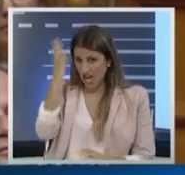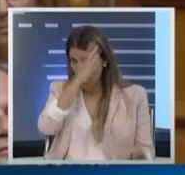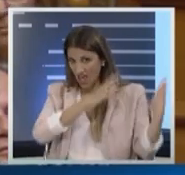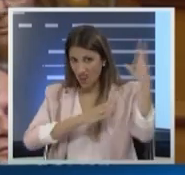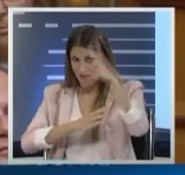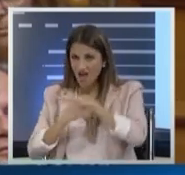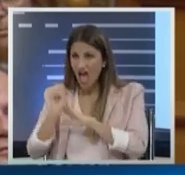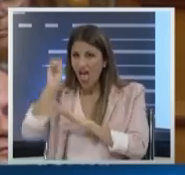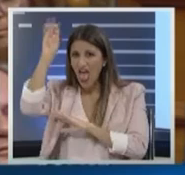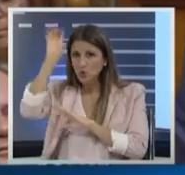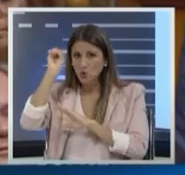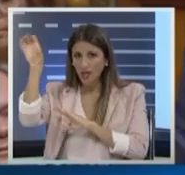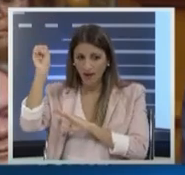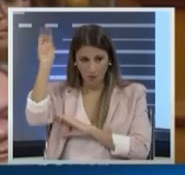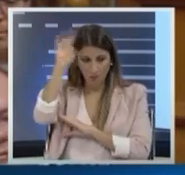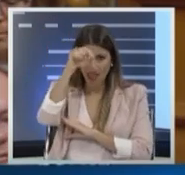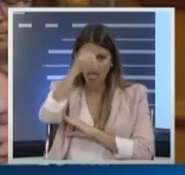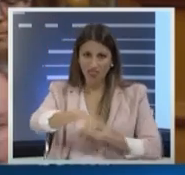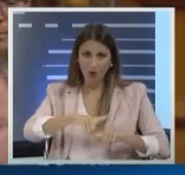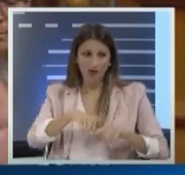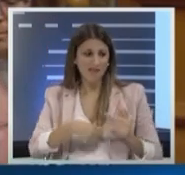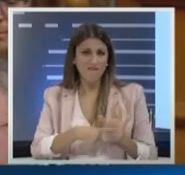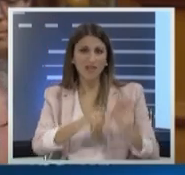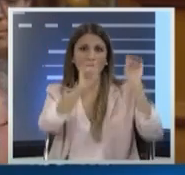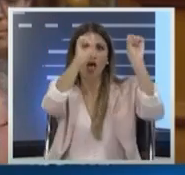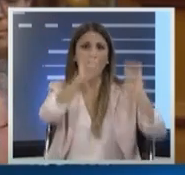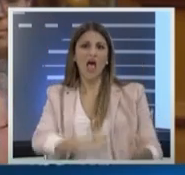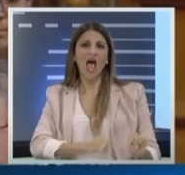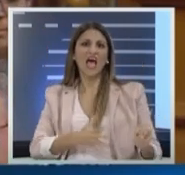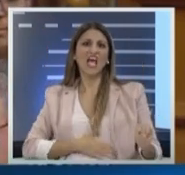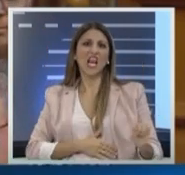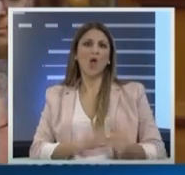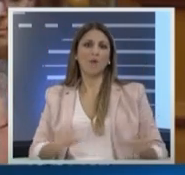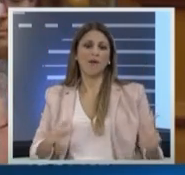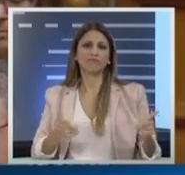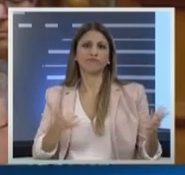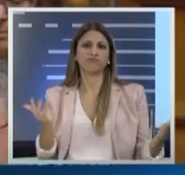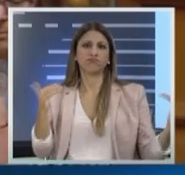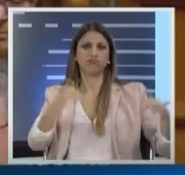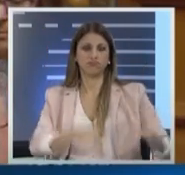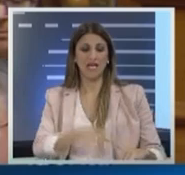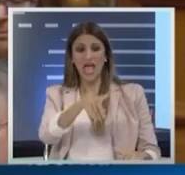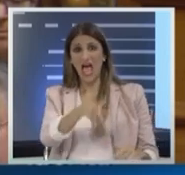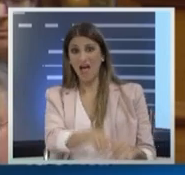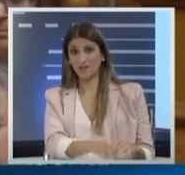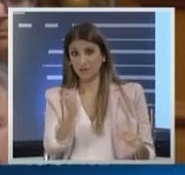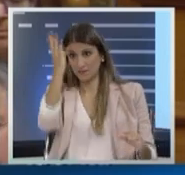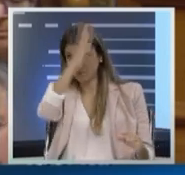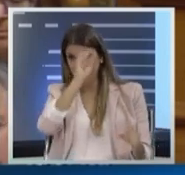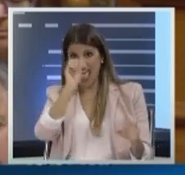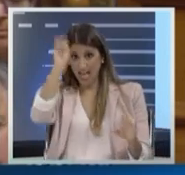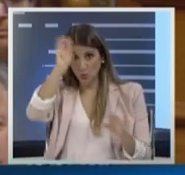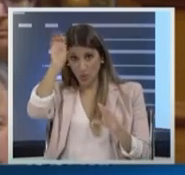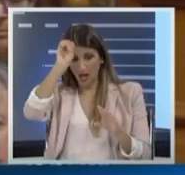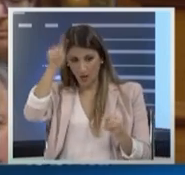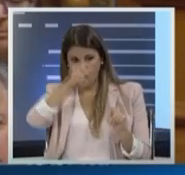πάσα πιθανότητα, να χρεοκοπήσουν τις επιχειρήσεις τους και να χρωστάνε κάποια δισεκατομμύρια στις τράπεζες τα οποία θα τα επιστρέψουν ποτέ. Και